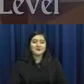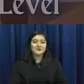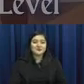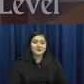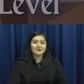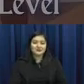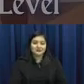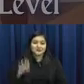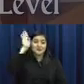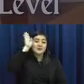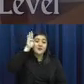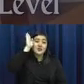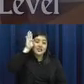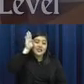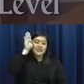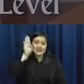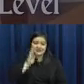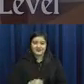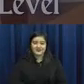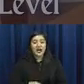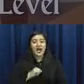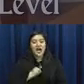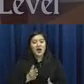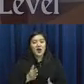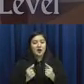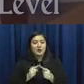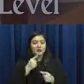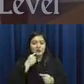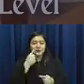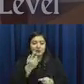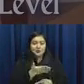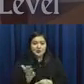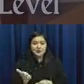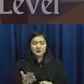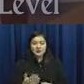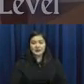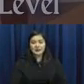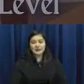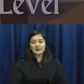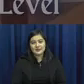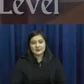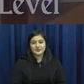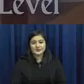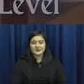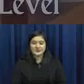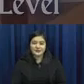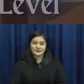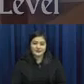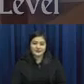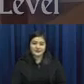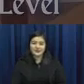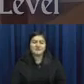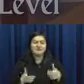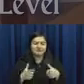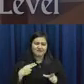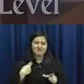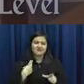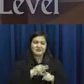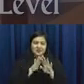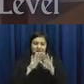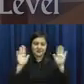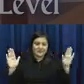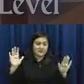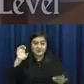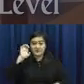Panginoon. Nais ko sabihin sa iyo, mga kapatid. Ha? Nais ko sabihin sa bawat isa sa inyo. Imulat na natin yung mata natin. That's